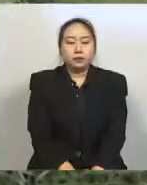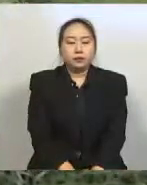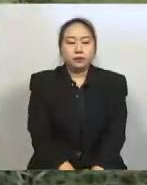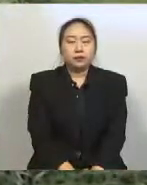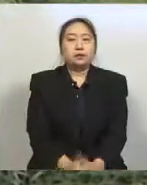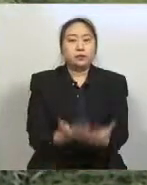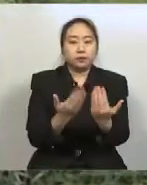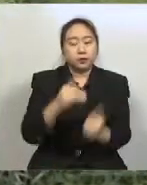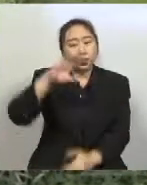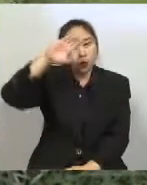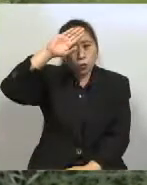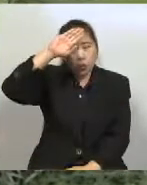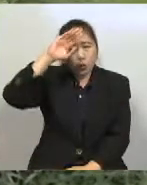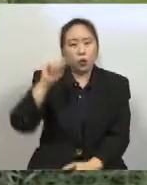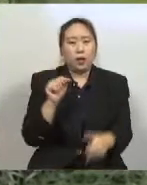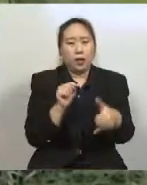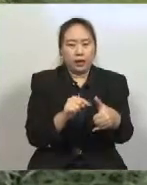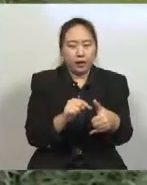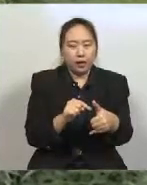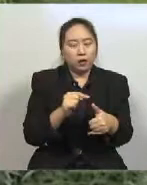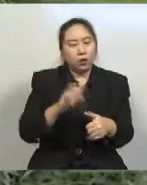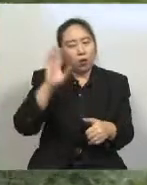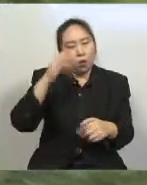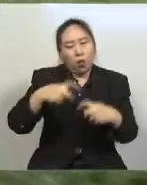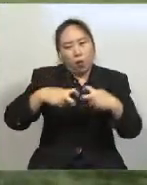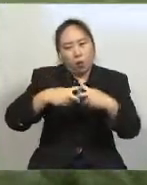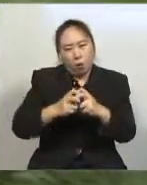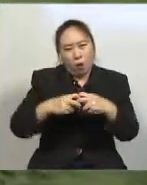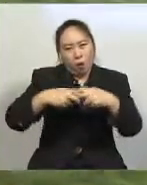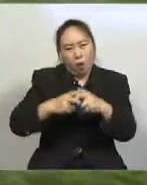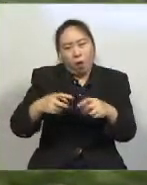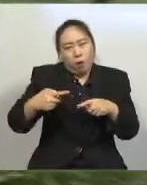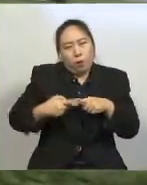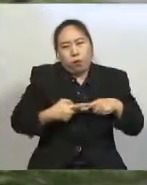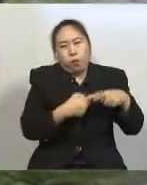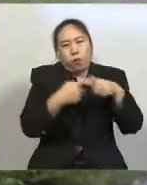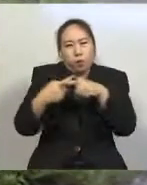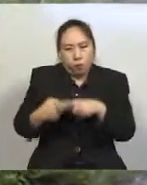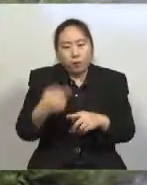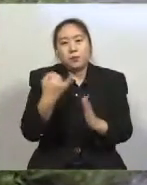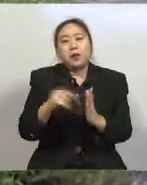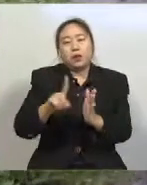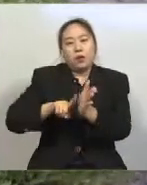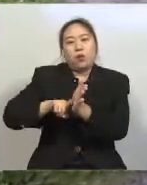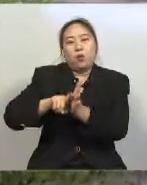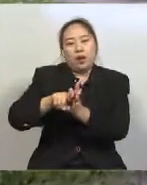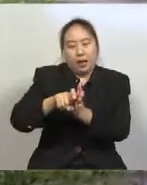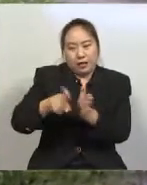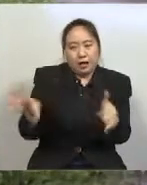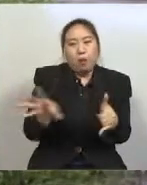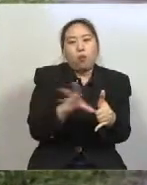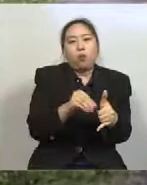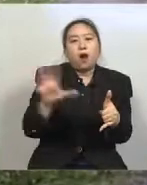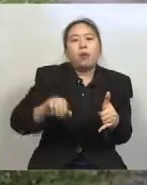้สำหรับโรคชิกุนกุนย่าหรือว่าโรคไข้ปวดข้อยุงลายเป็นโรคที่เกิดจากการติดเชื้อไวรัสที่มีพาหะเป็นยุงเป็นพา